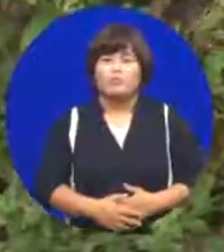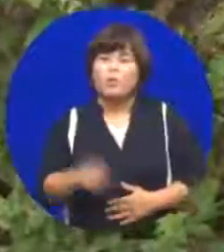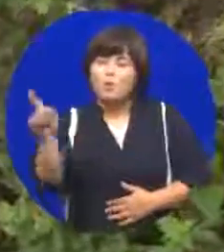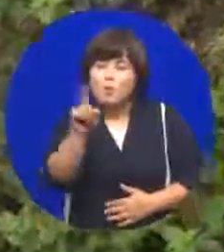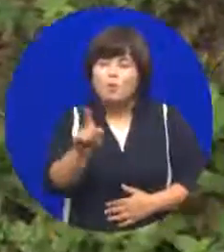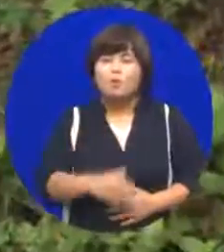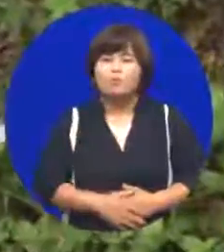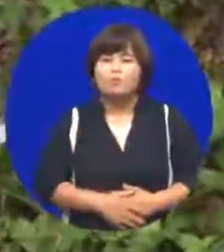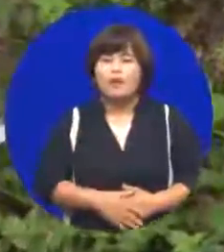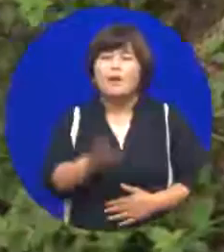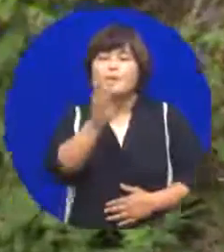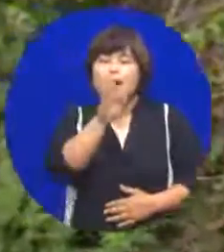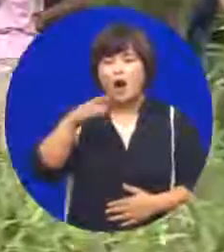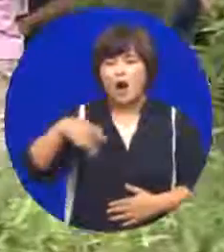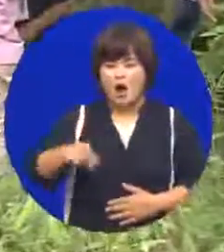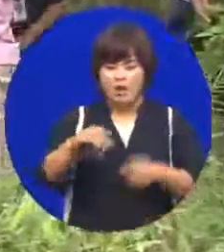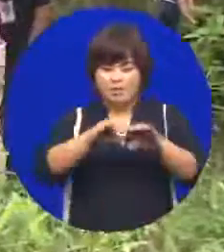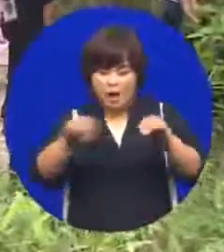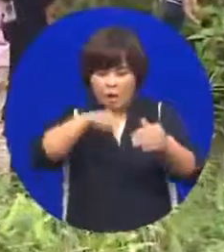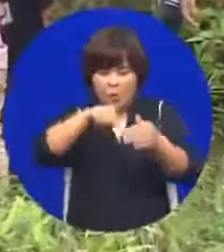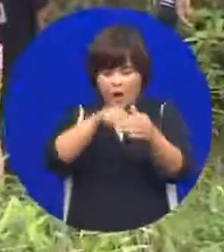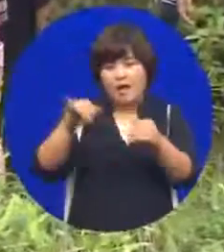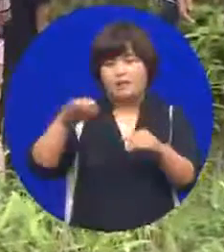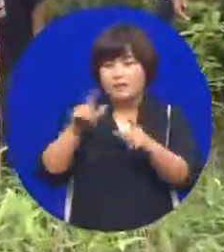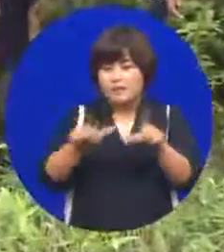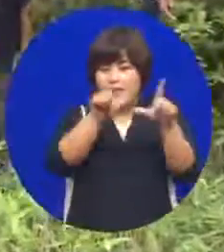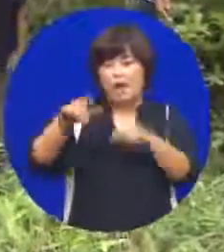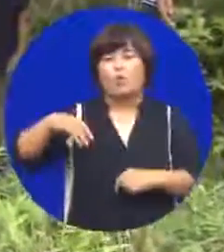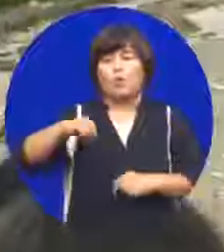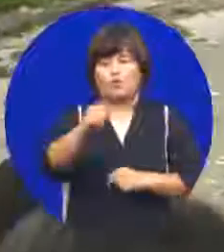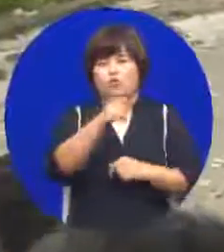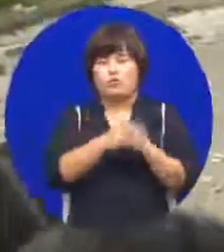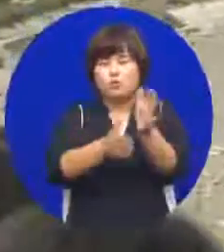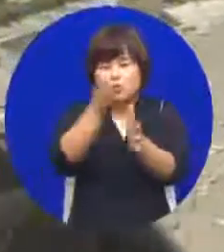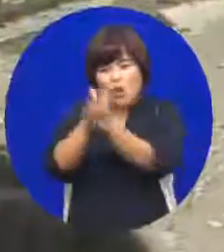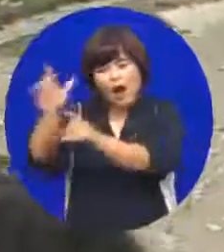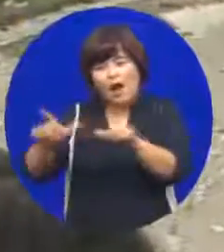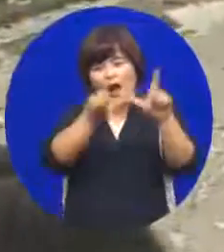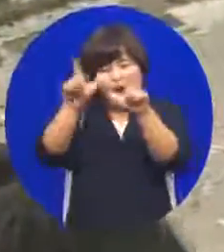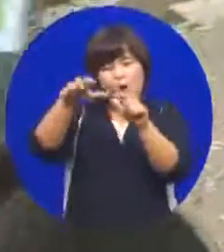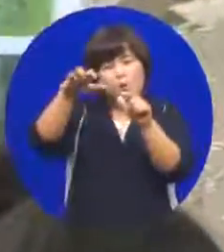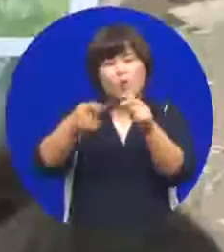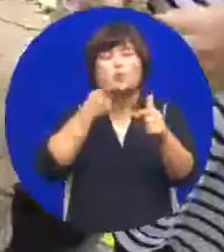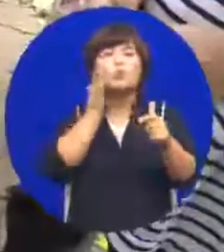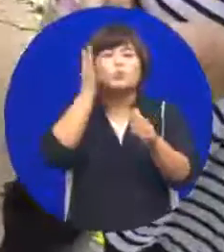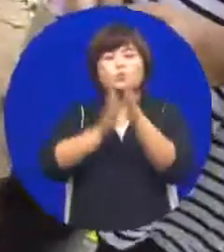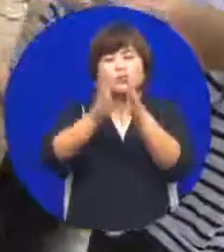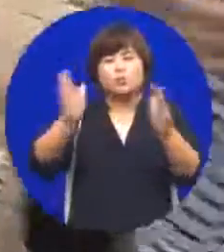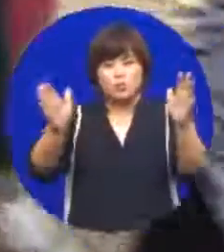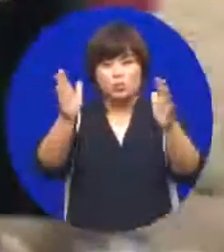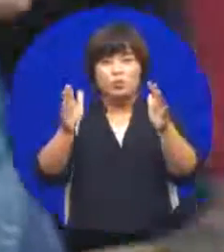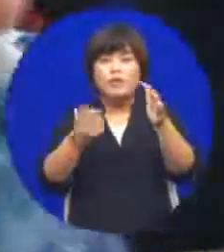있습니다. 바로 흙에서 살고 있는 곤충들입니다. 도심에서 자라는 아이들에게 유아숲